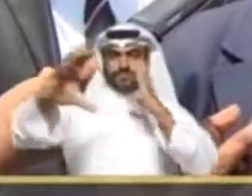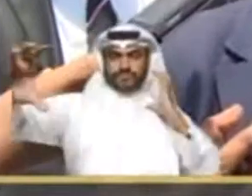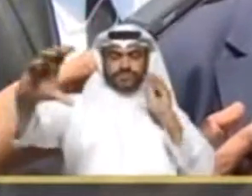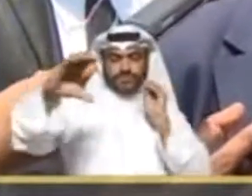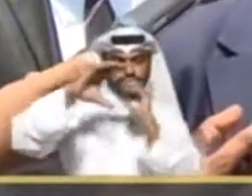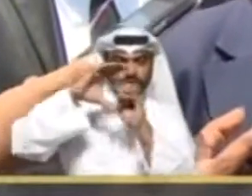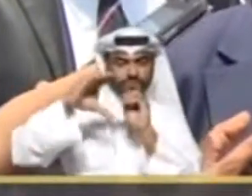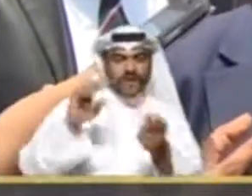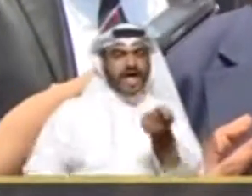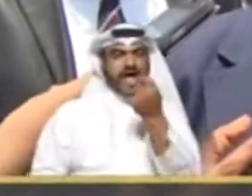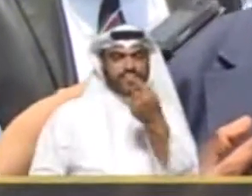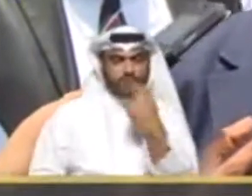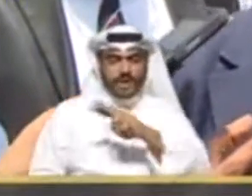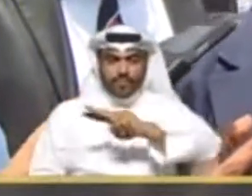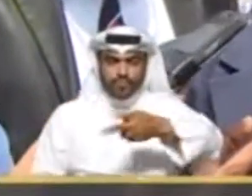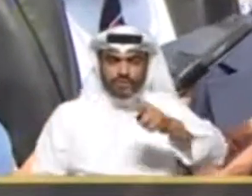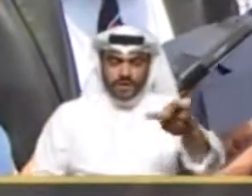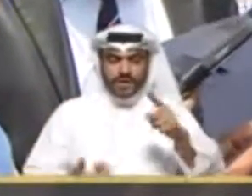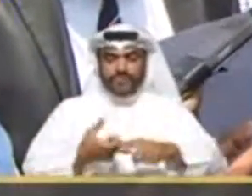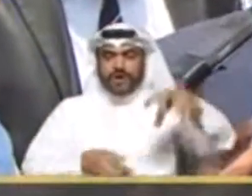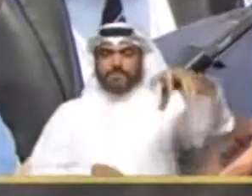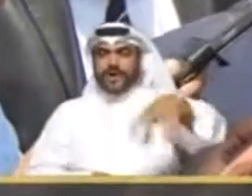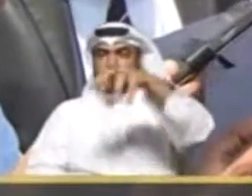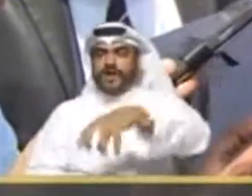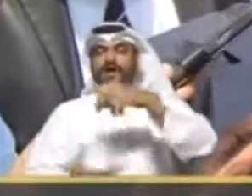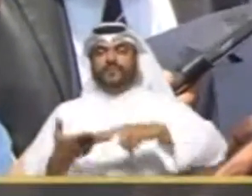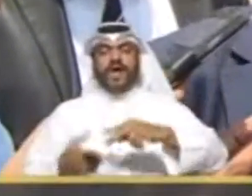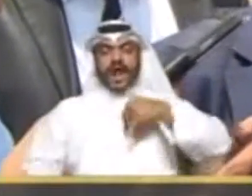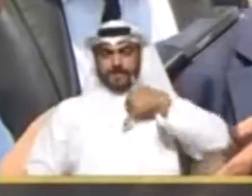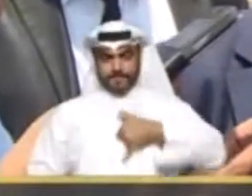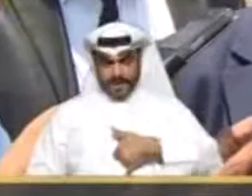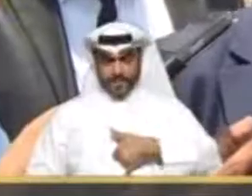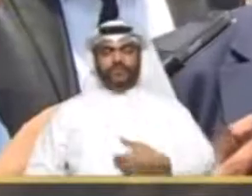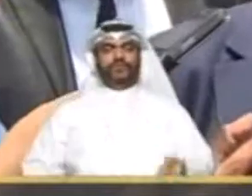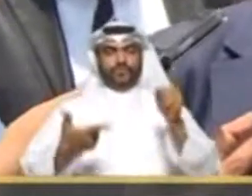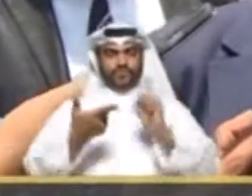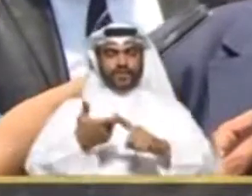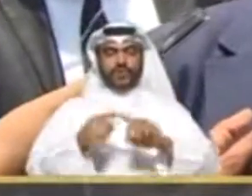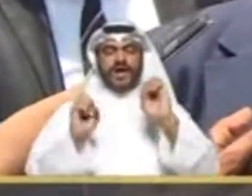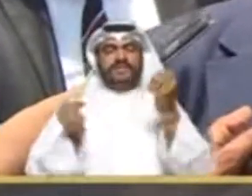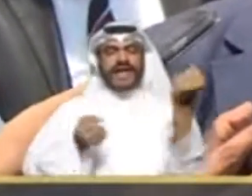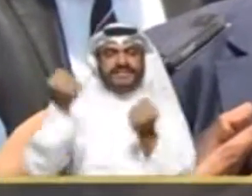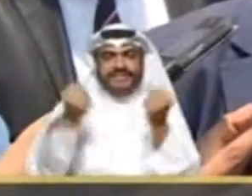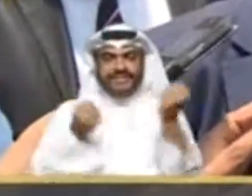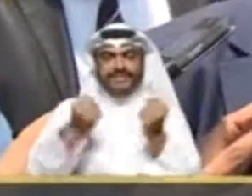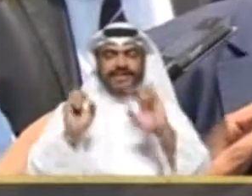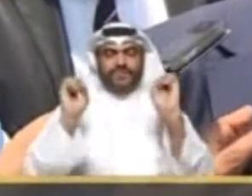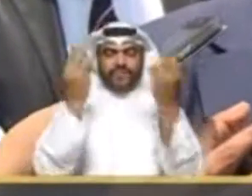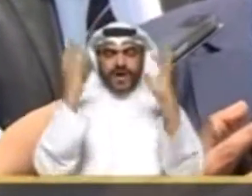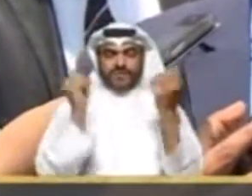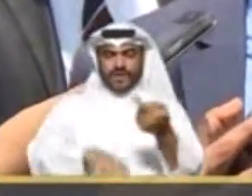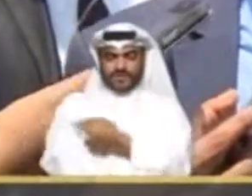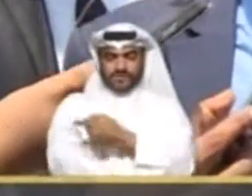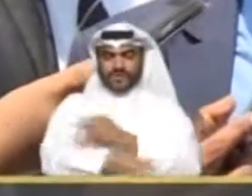المتنوعة ستوزع على عدد من محافظات الجمهورية، وأيضا عدد من سيارات الإسعاف ذات الدفع الرباعي